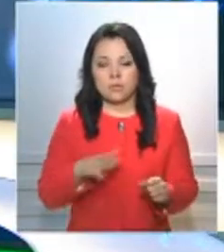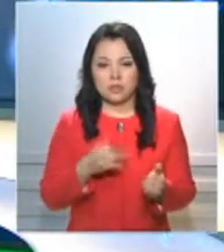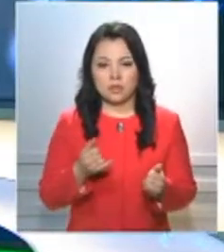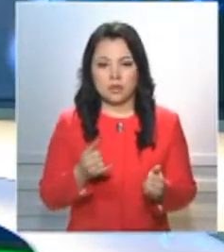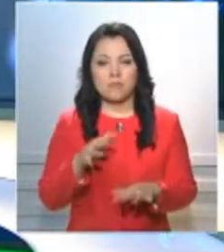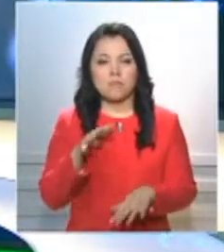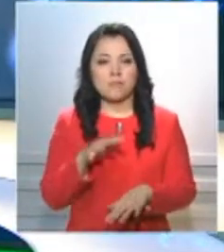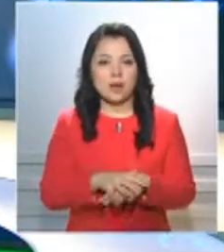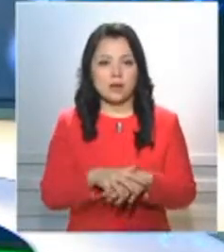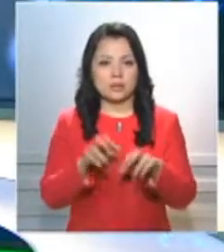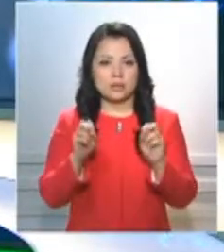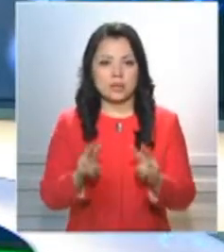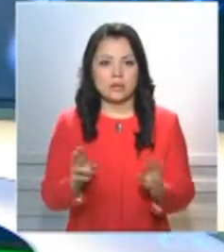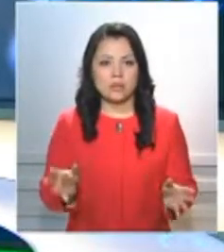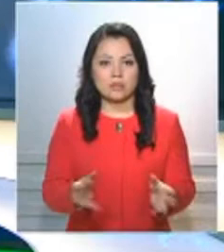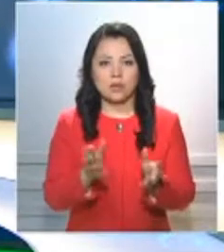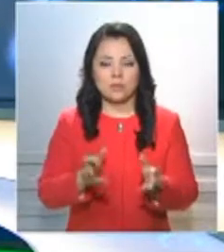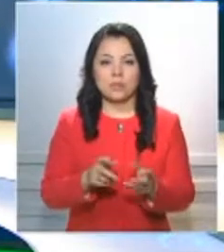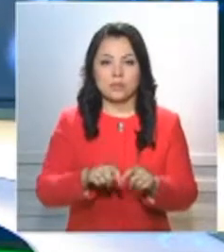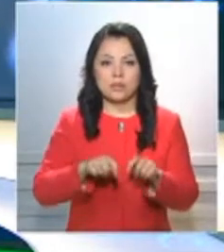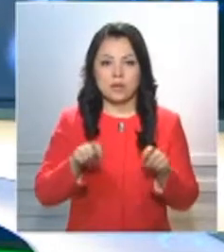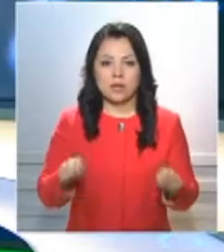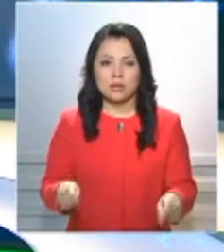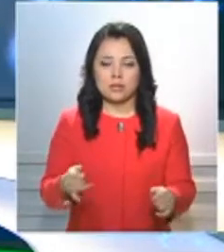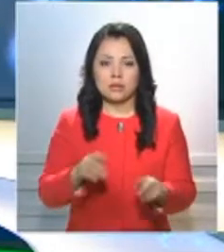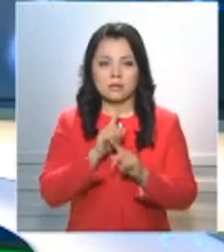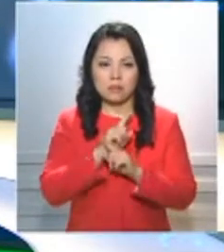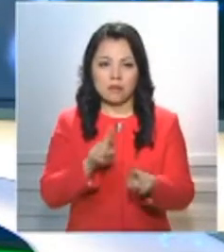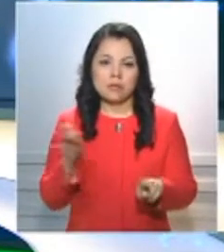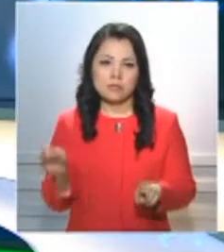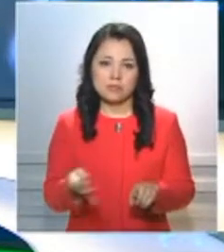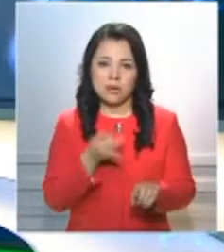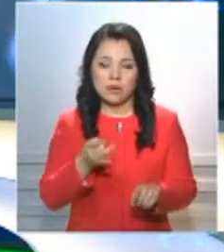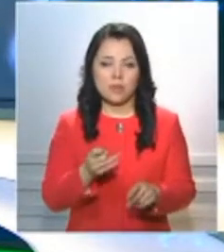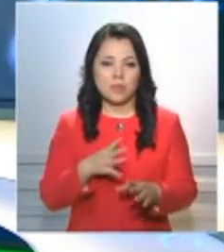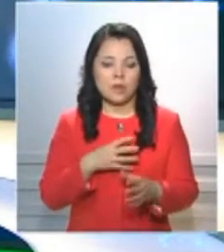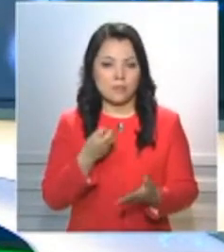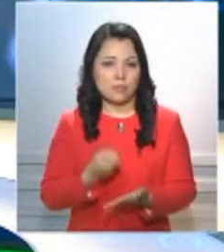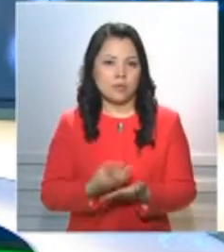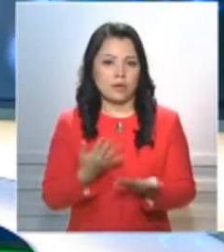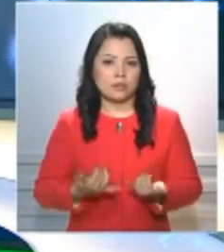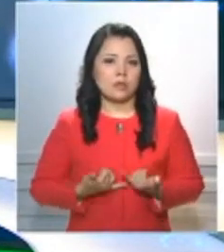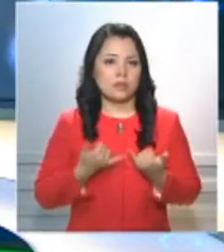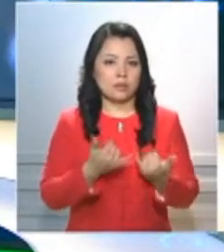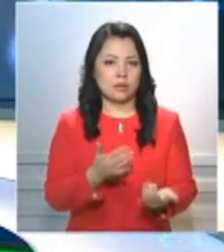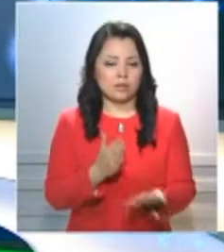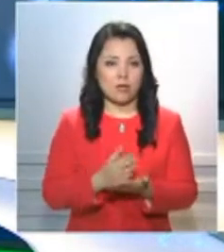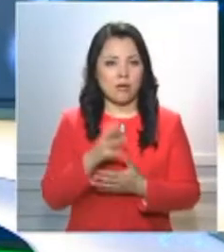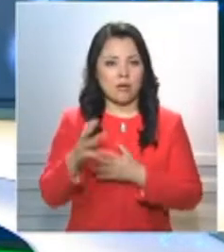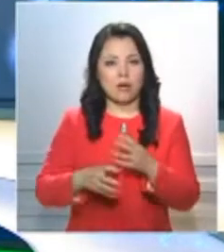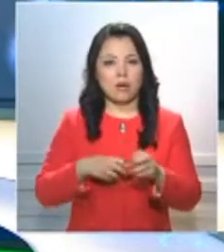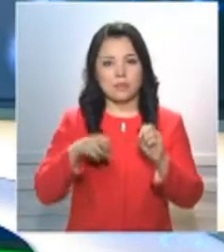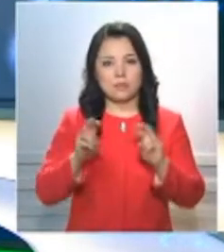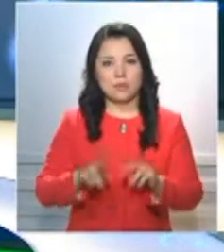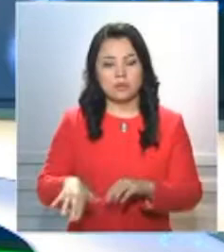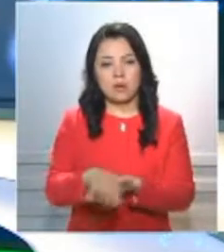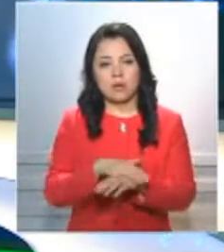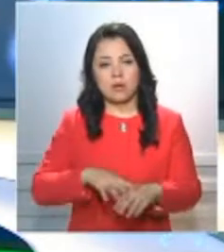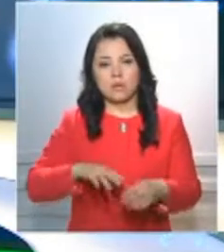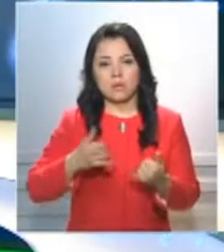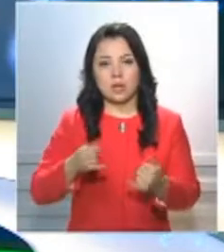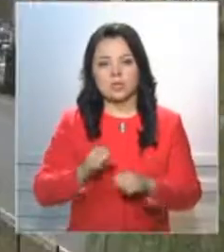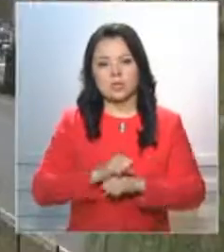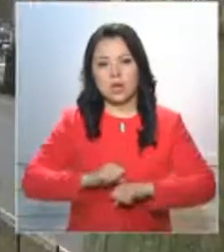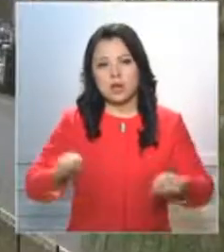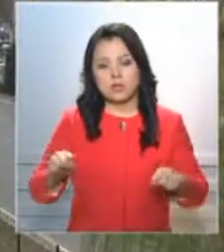сақтаудағы бастамаларын әлем елдер ерекше бағалайды. Өйткені жаһандық қауіпсіздік мәселесі әлем халқының үлкен мәселесіне айналып отыр. Өйткені ядролық